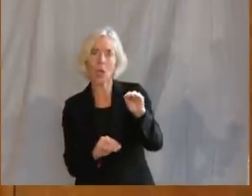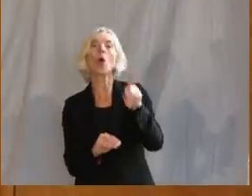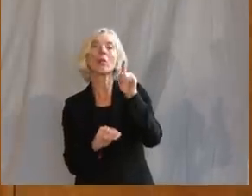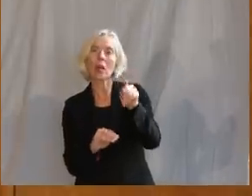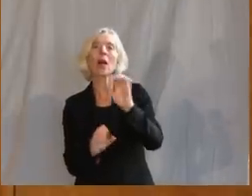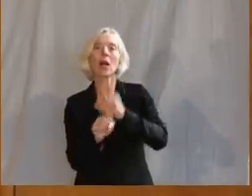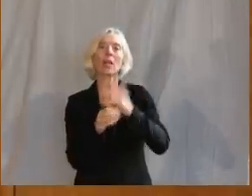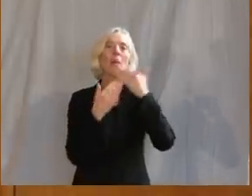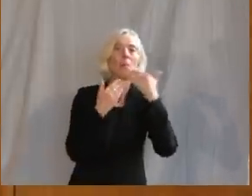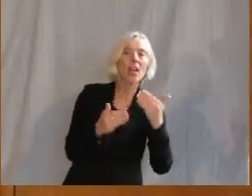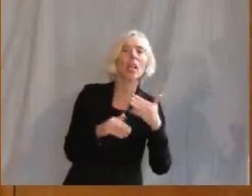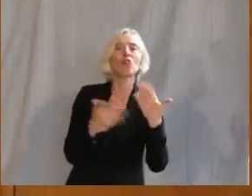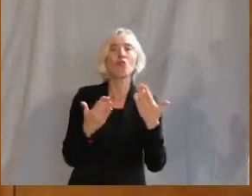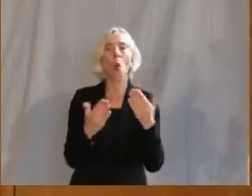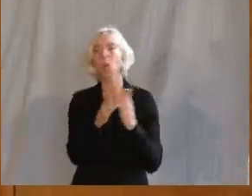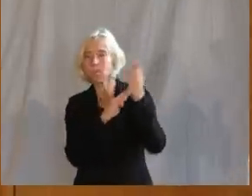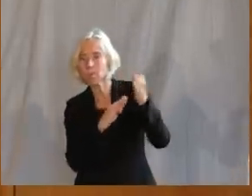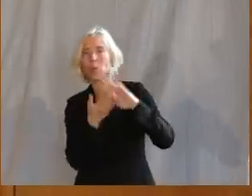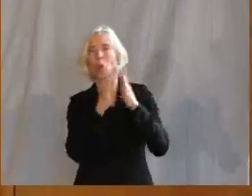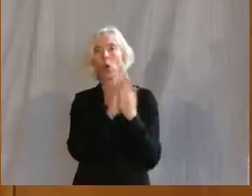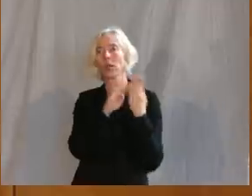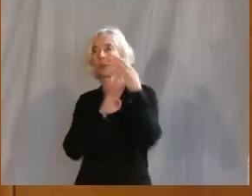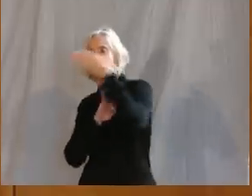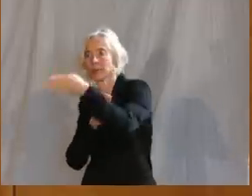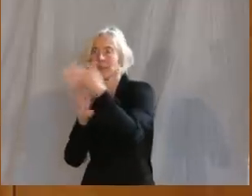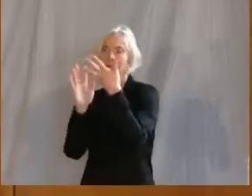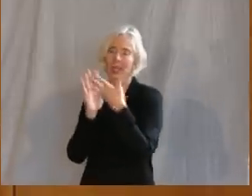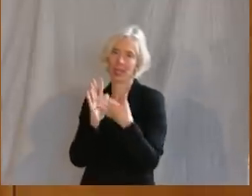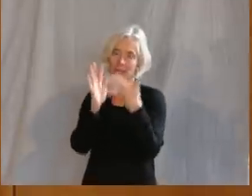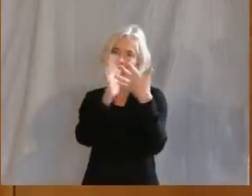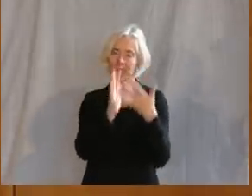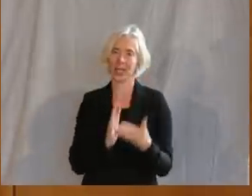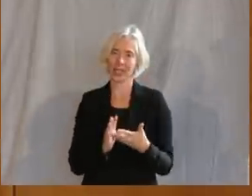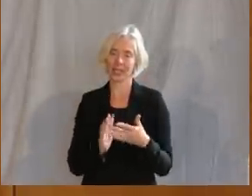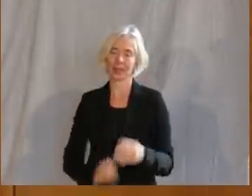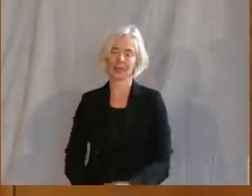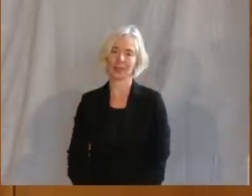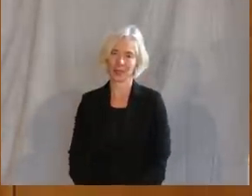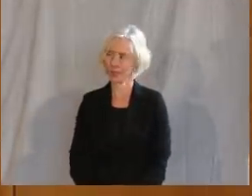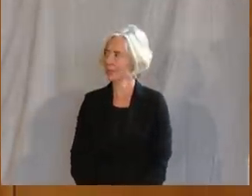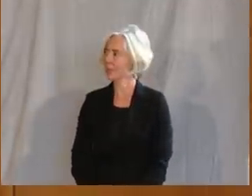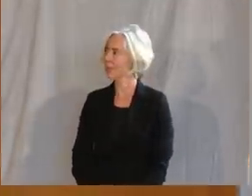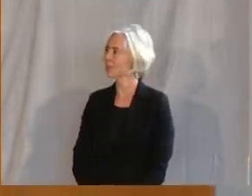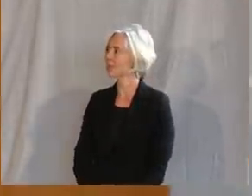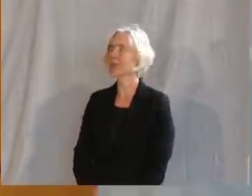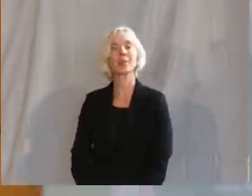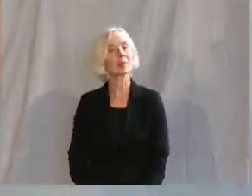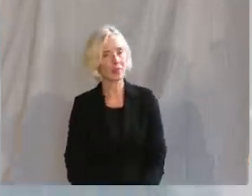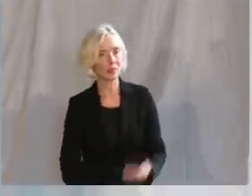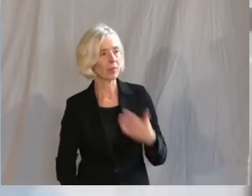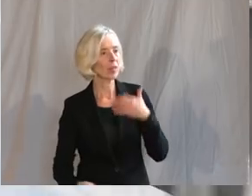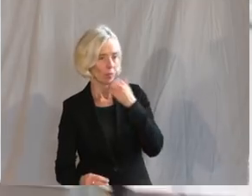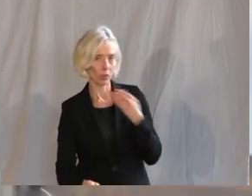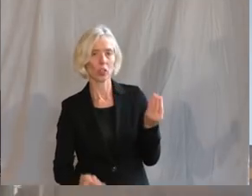dort auch abstreichen lassen. Das sollte ruhig auch rege genutzt werden, die Kapazitäten sind vorhanden. Vielleicht auch zur Ergänzung, es ist ja auch die